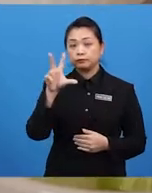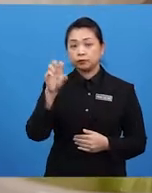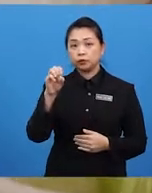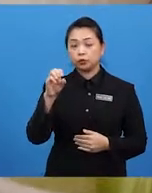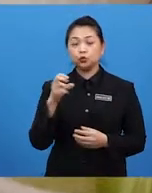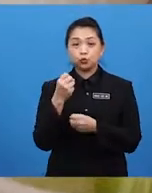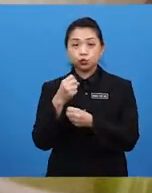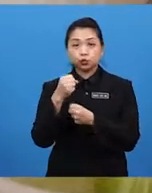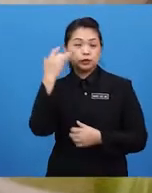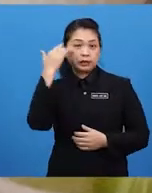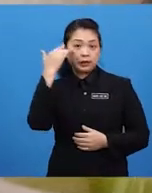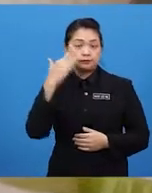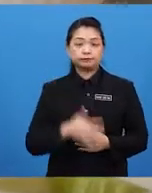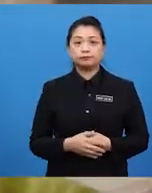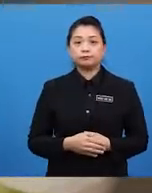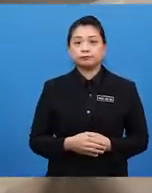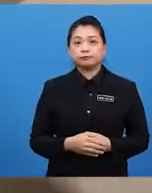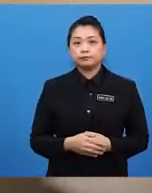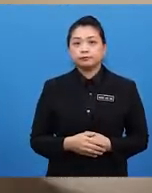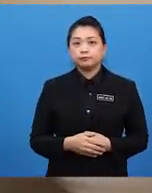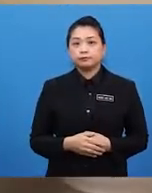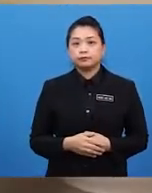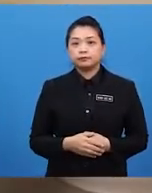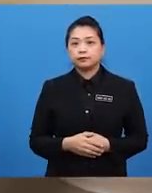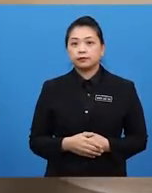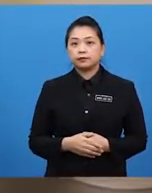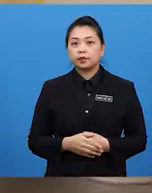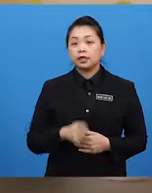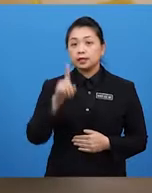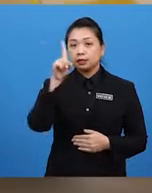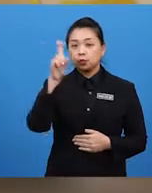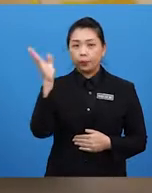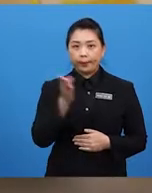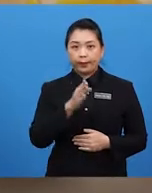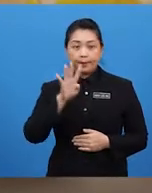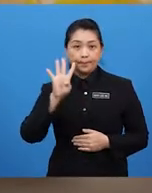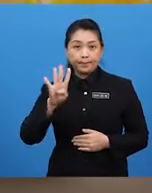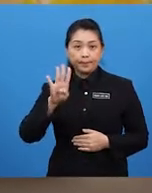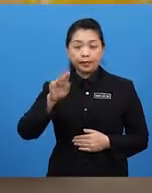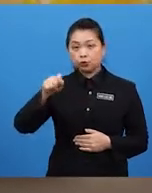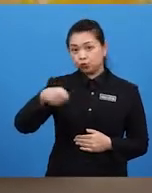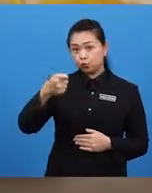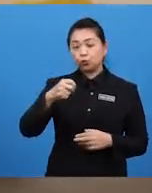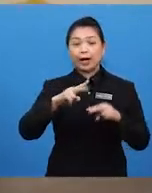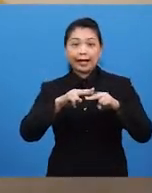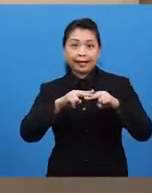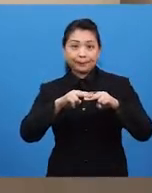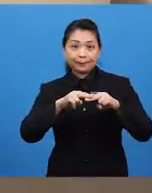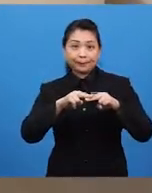130ml susu segar Hai 1/4 cacat di garam